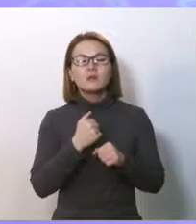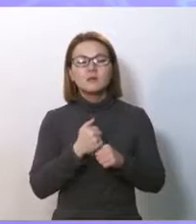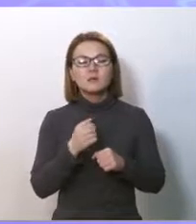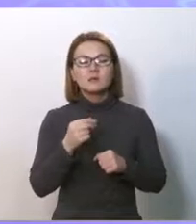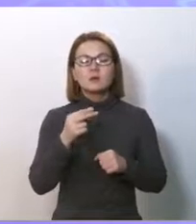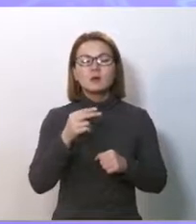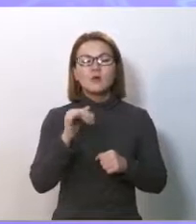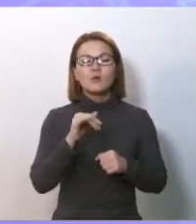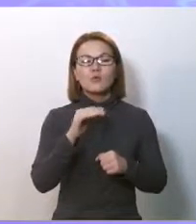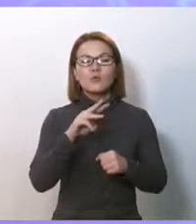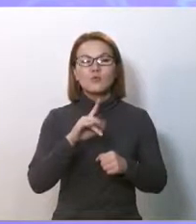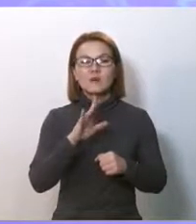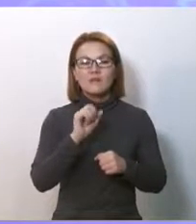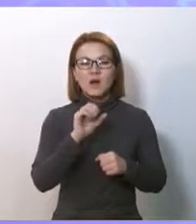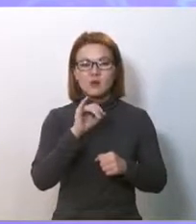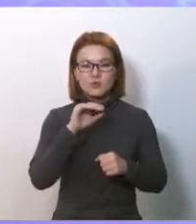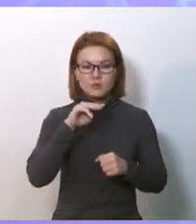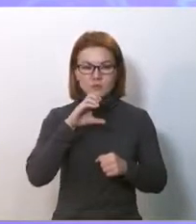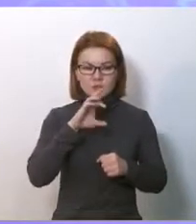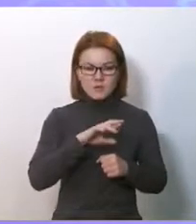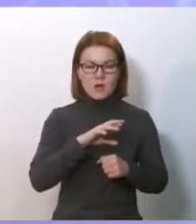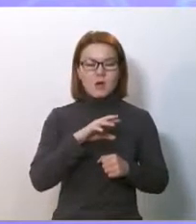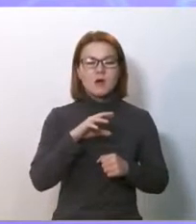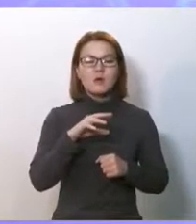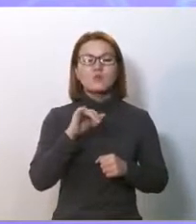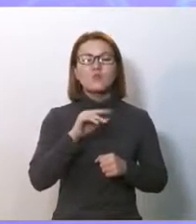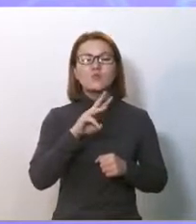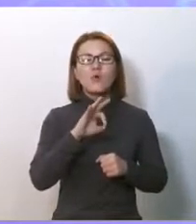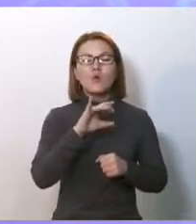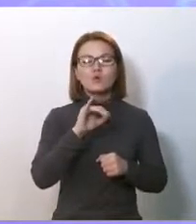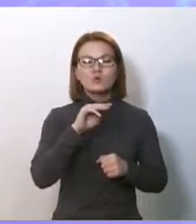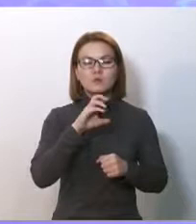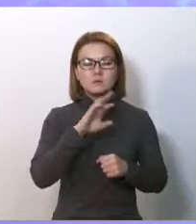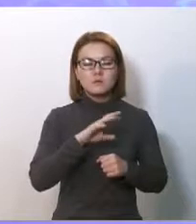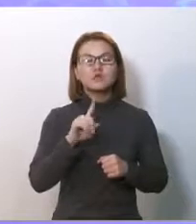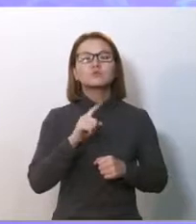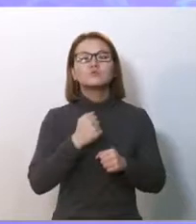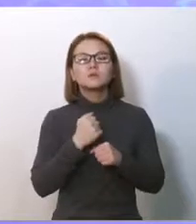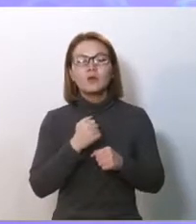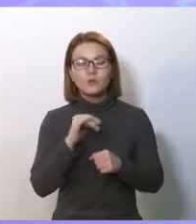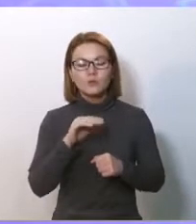делают? Умываются, умоются. Что сделают?